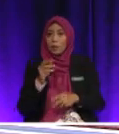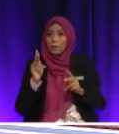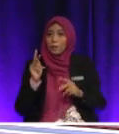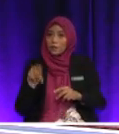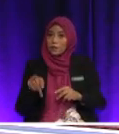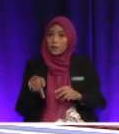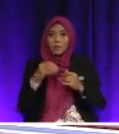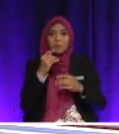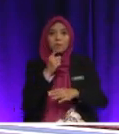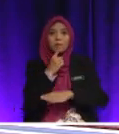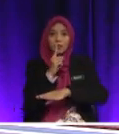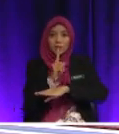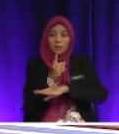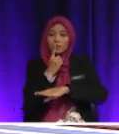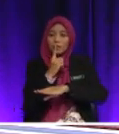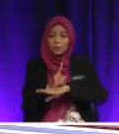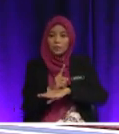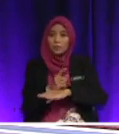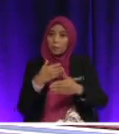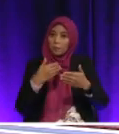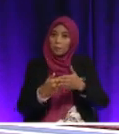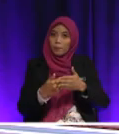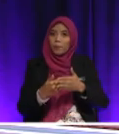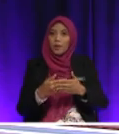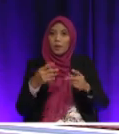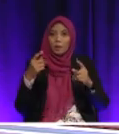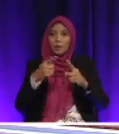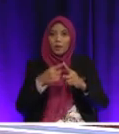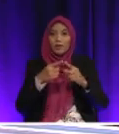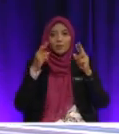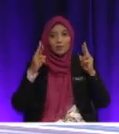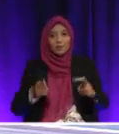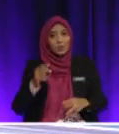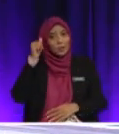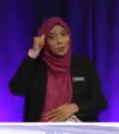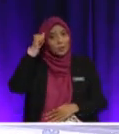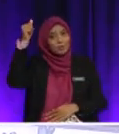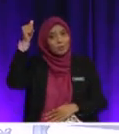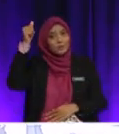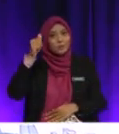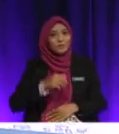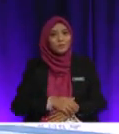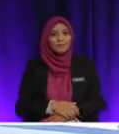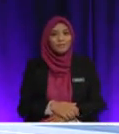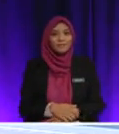janji-janji sampai manfaatnya kepada rakyat Sekian dari Assalamualaikum dan salam hormat